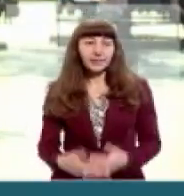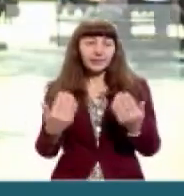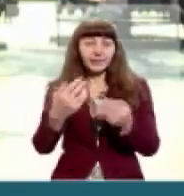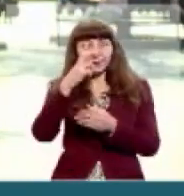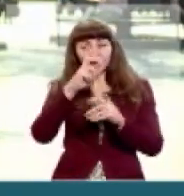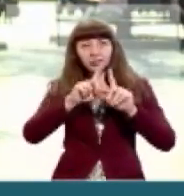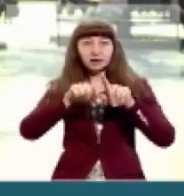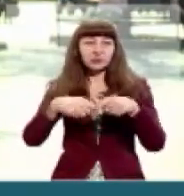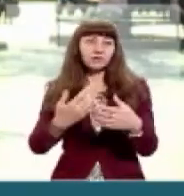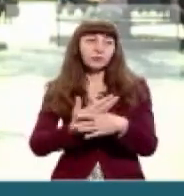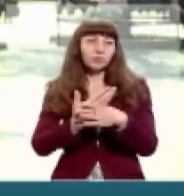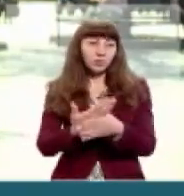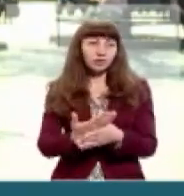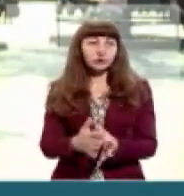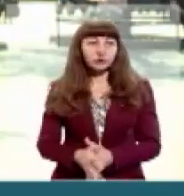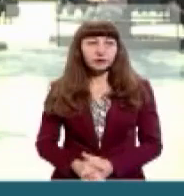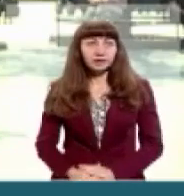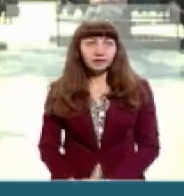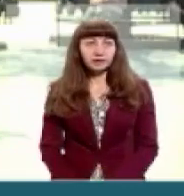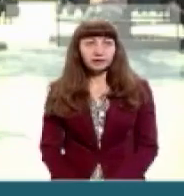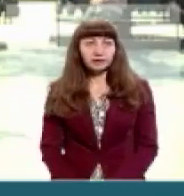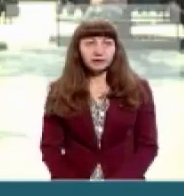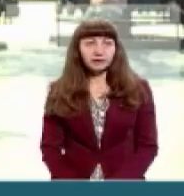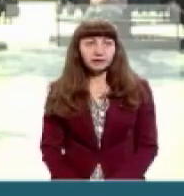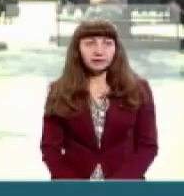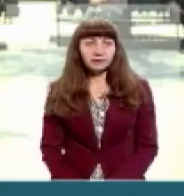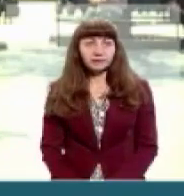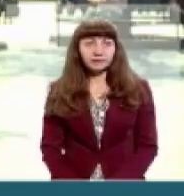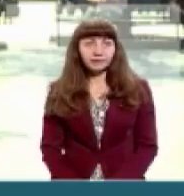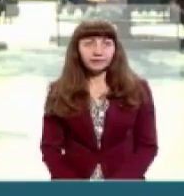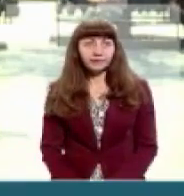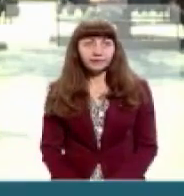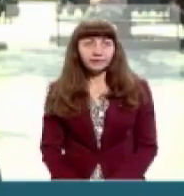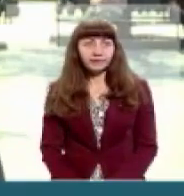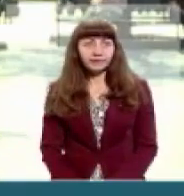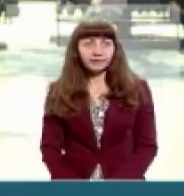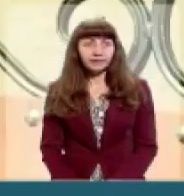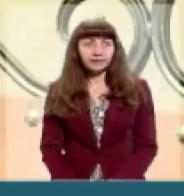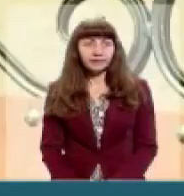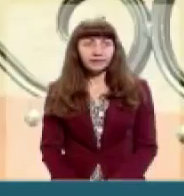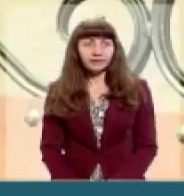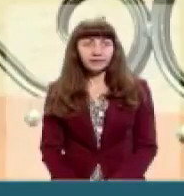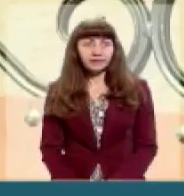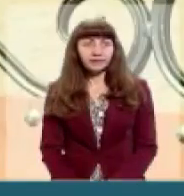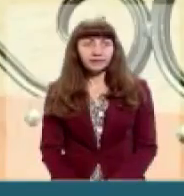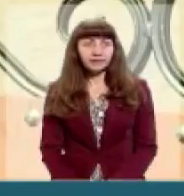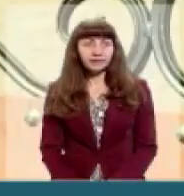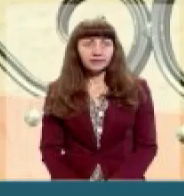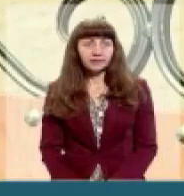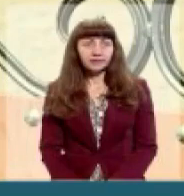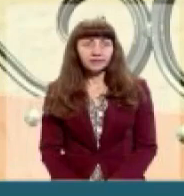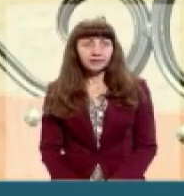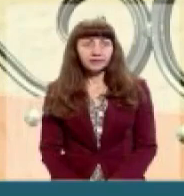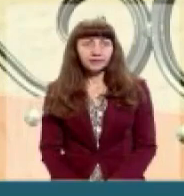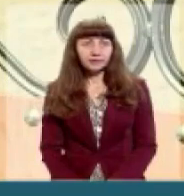жатыр. Сыйға сый, аяғымыздан нық тұрып алғасын, неге елдің көркеюі үшін аянбай еңбектенбеске. Кездесу барысында жастарға